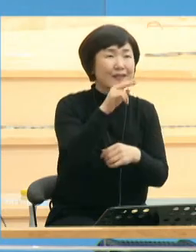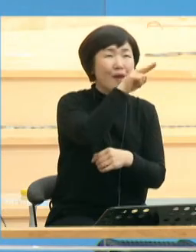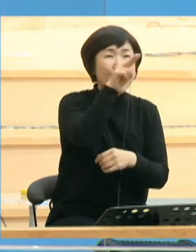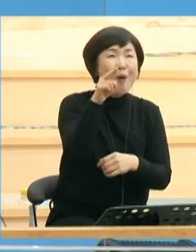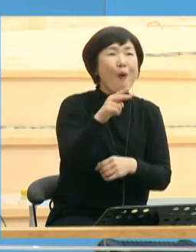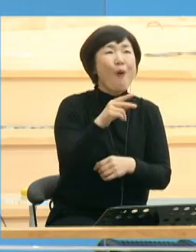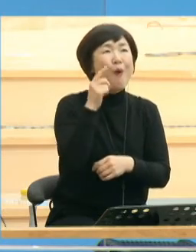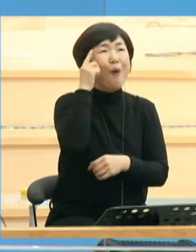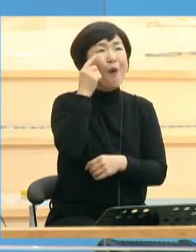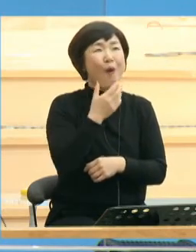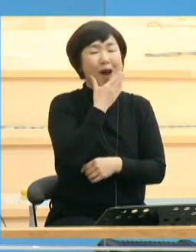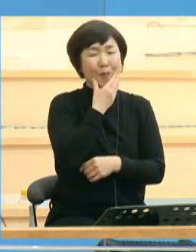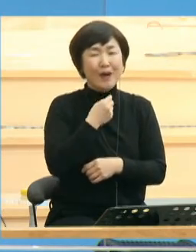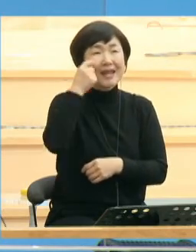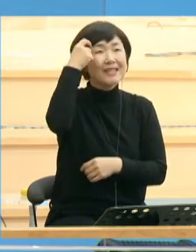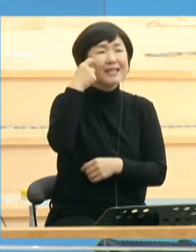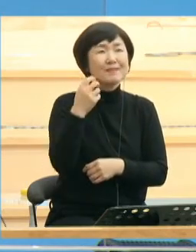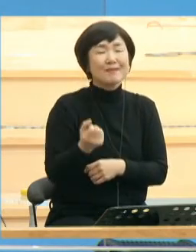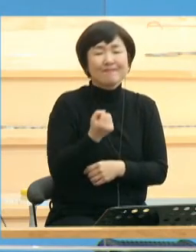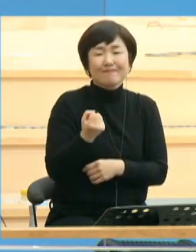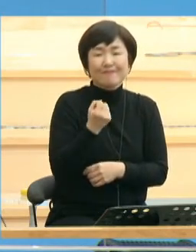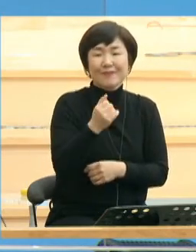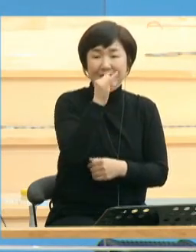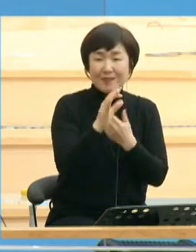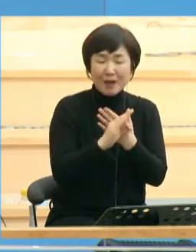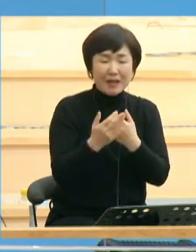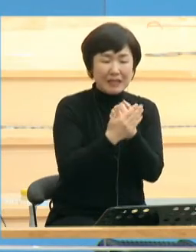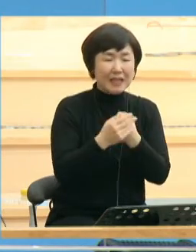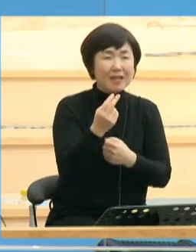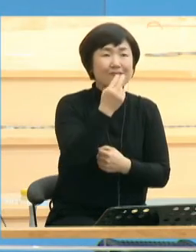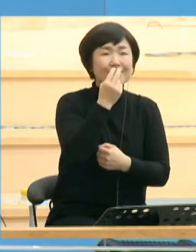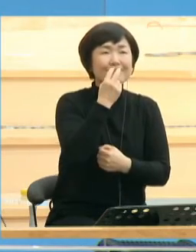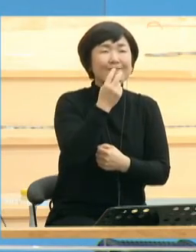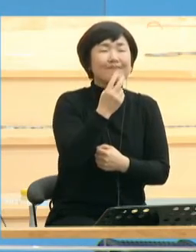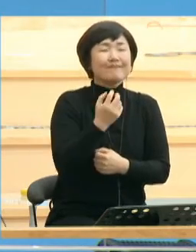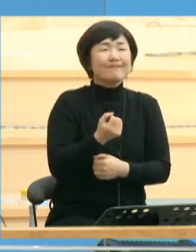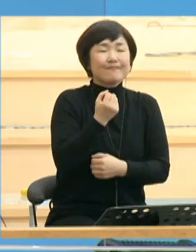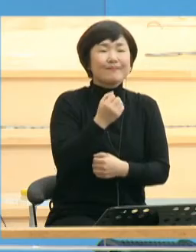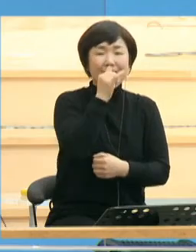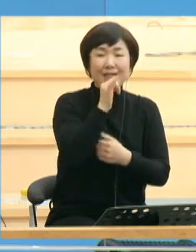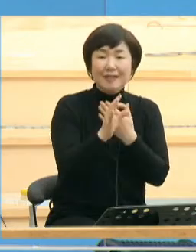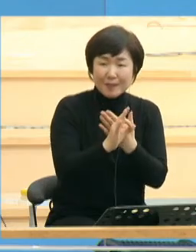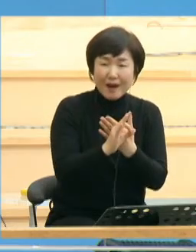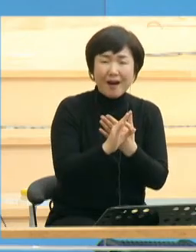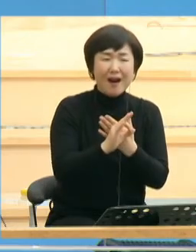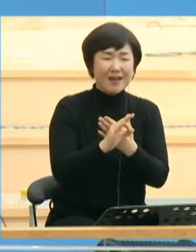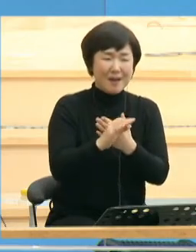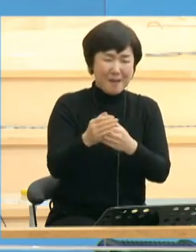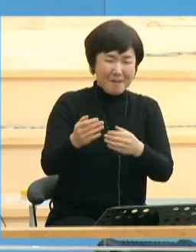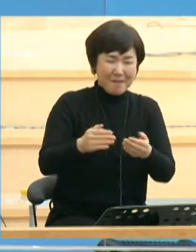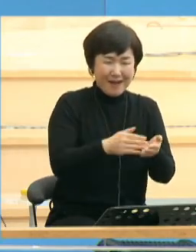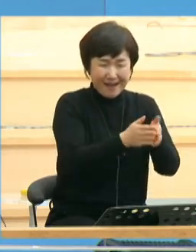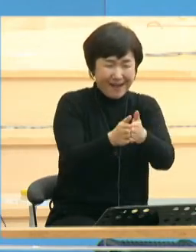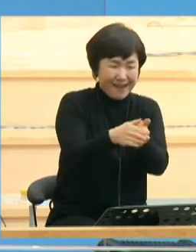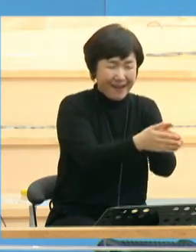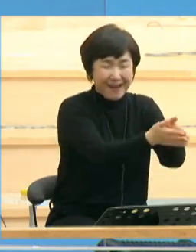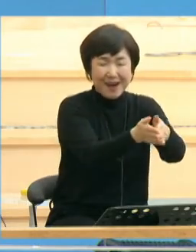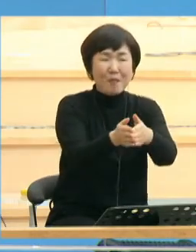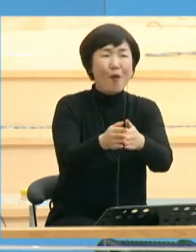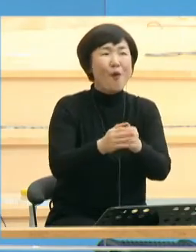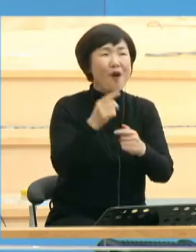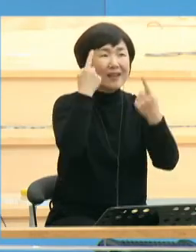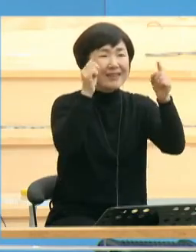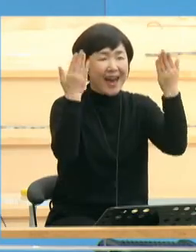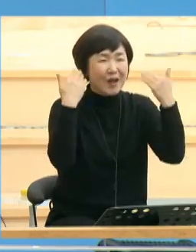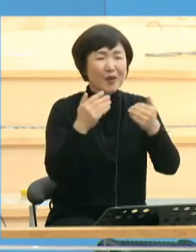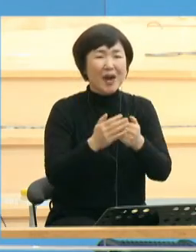그게 있으면 은에 냄새를 맡아보면 시 2컵 날아서 그냥 뭐 대학교 가서